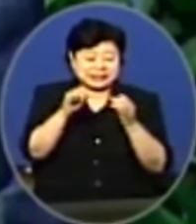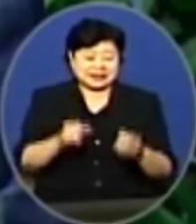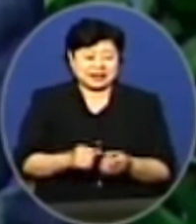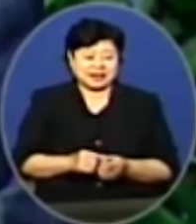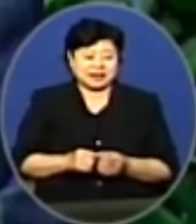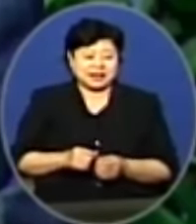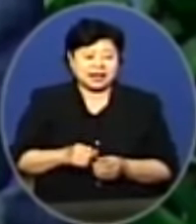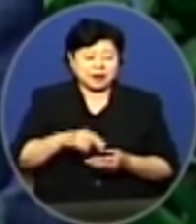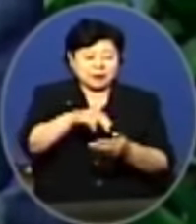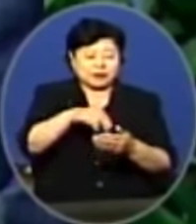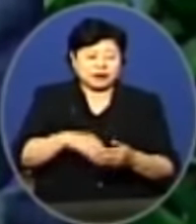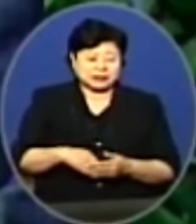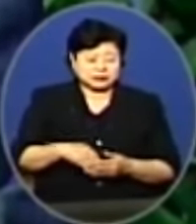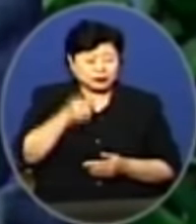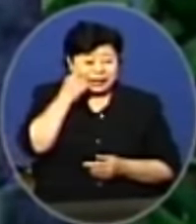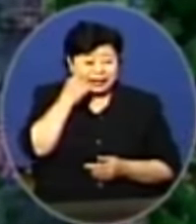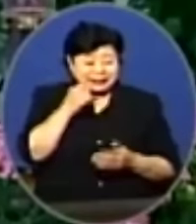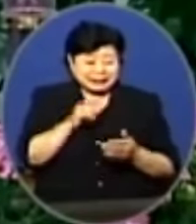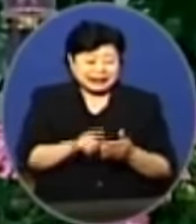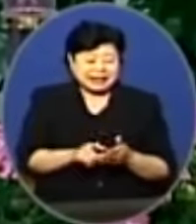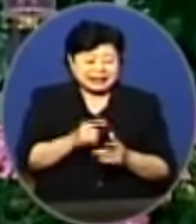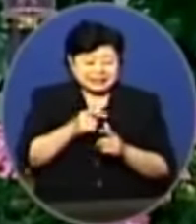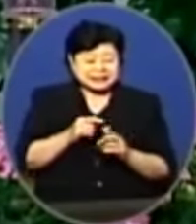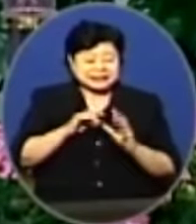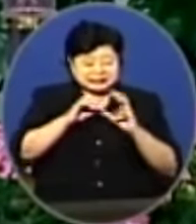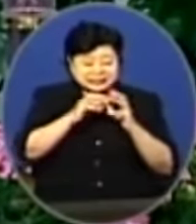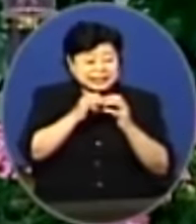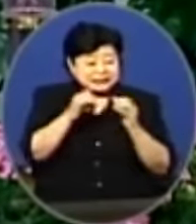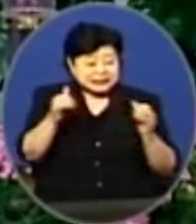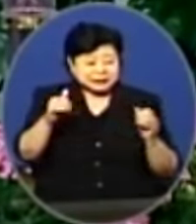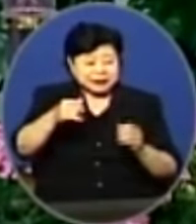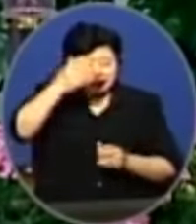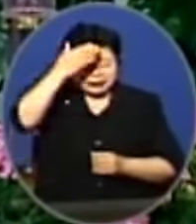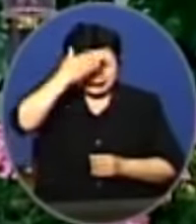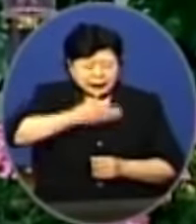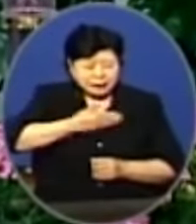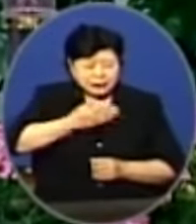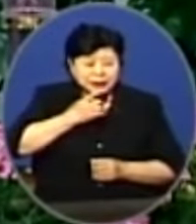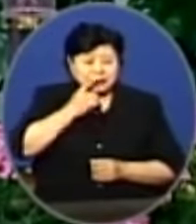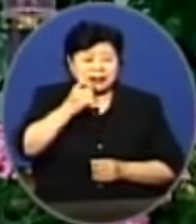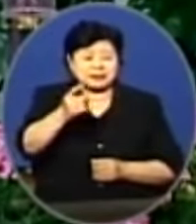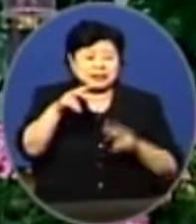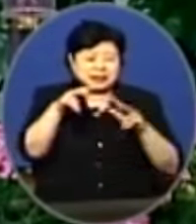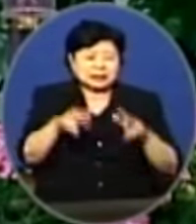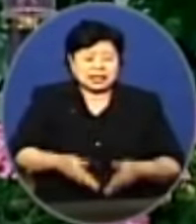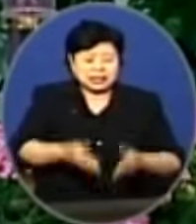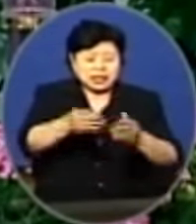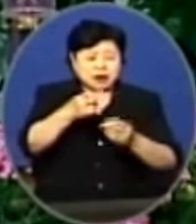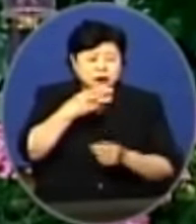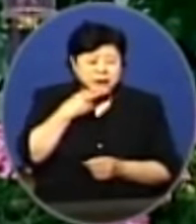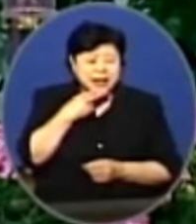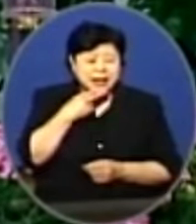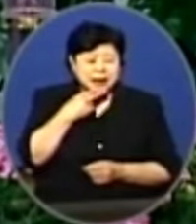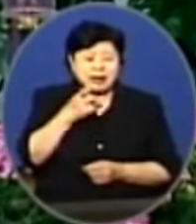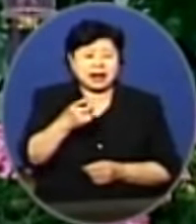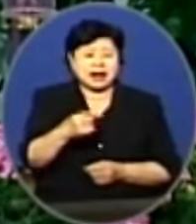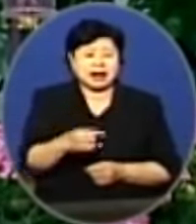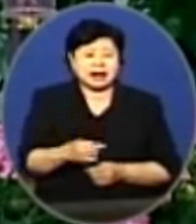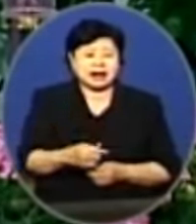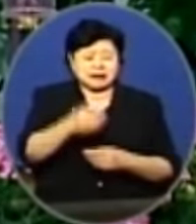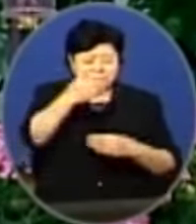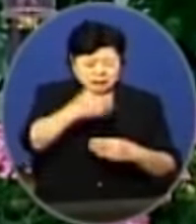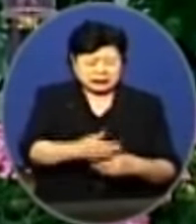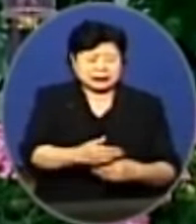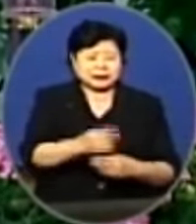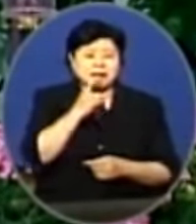진퇴양환의 위기를 만났을 때 세상 사람들은 앞이 캄캄하다, 이젠 길이 없다, 막다른